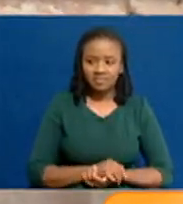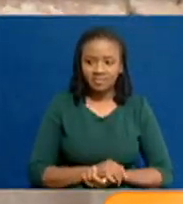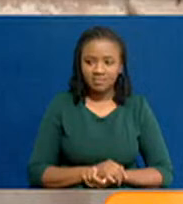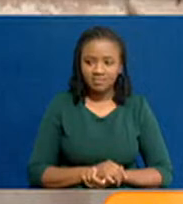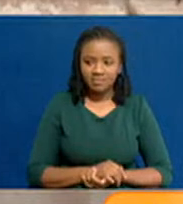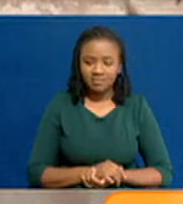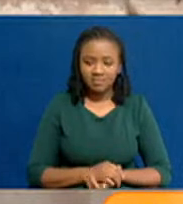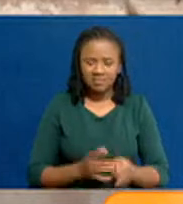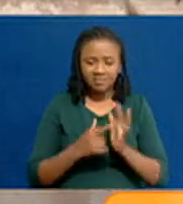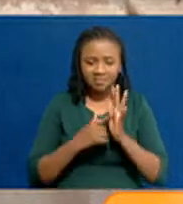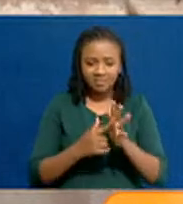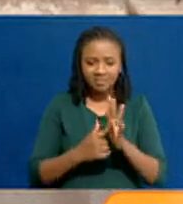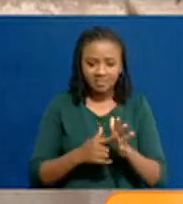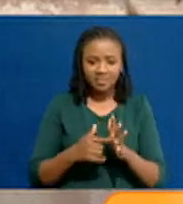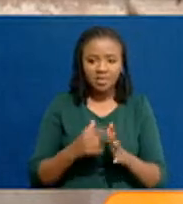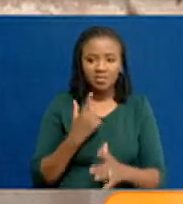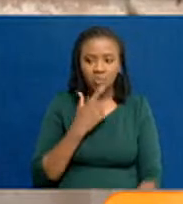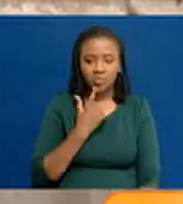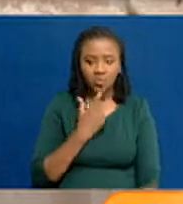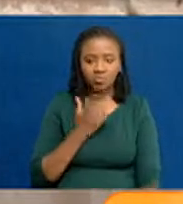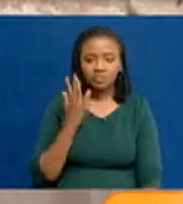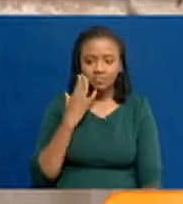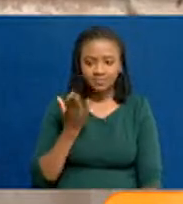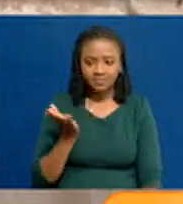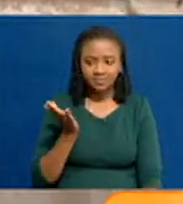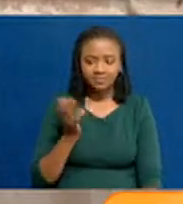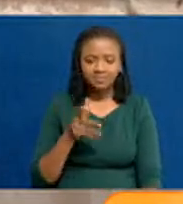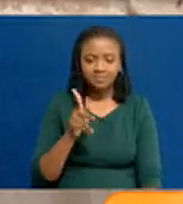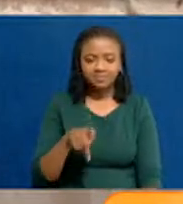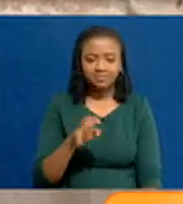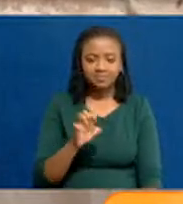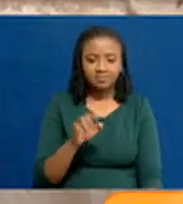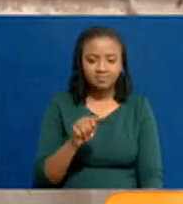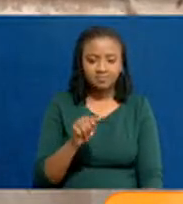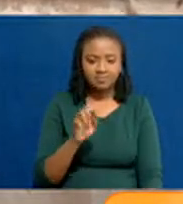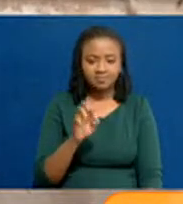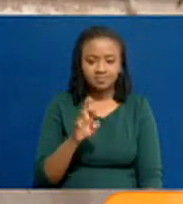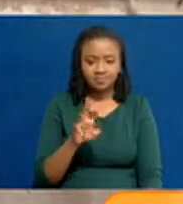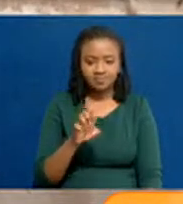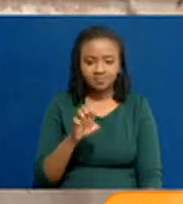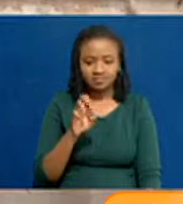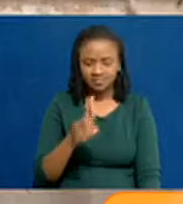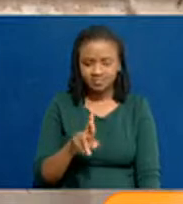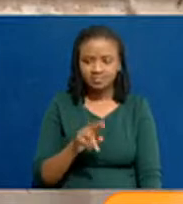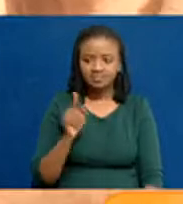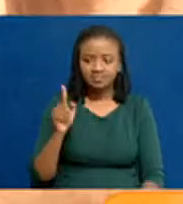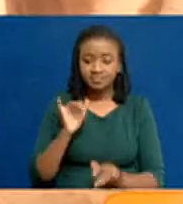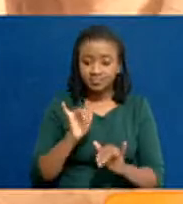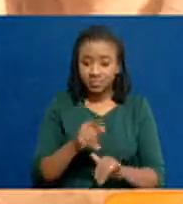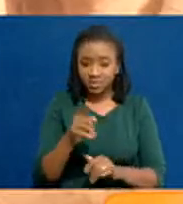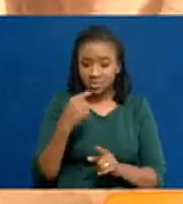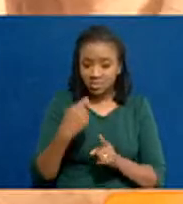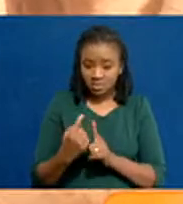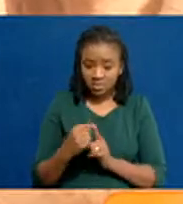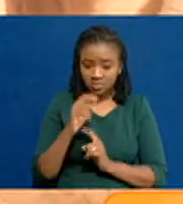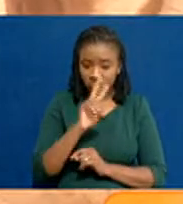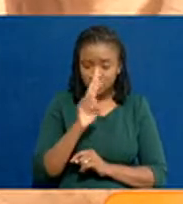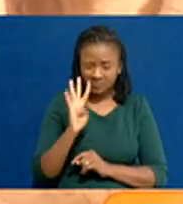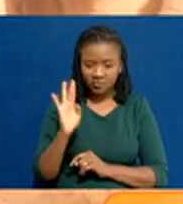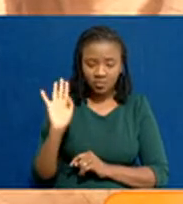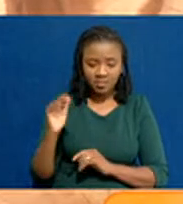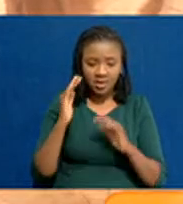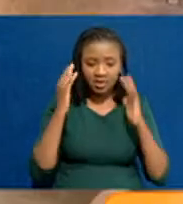Miongoni mwa waliogubikwa na hofu huo ni Peter Kelewa ambaye amekuwa hapa kwa zaidi ya miaka 24. Wasiwasi